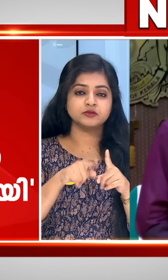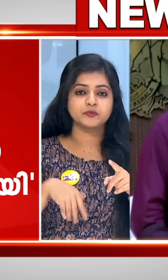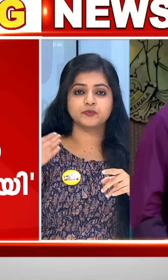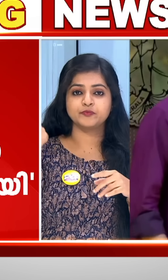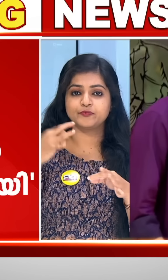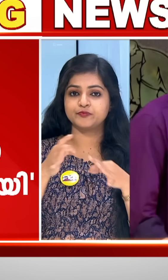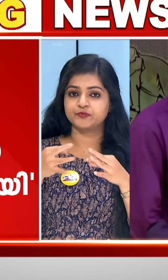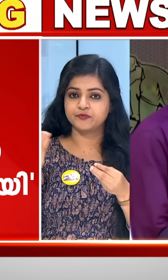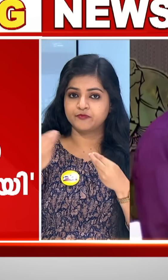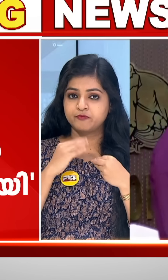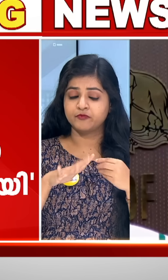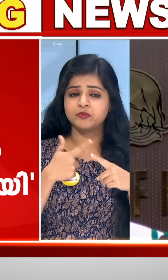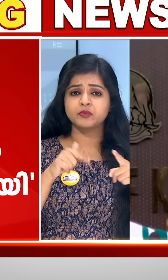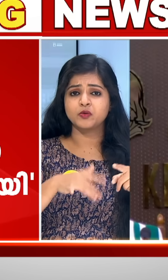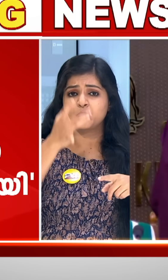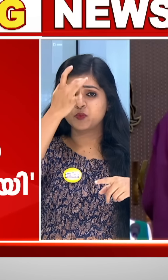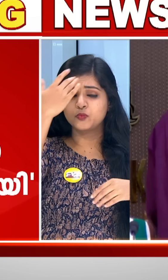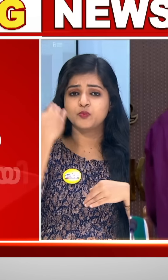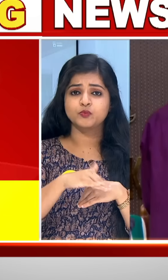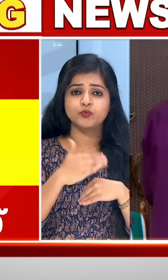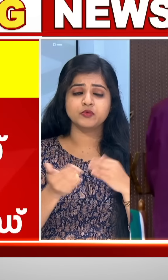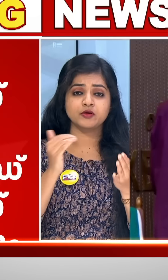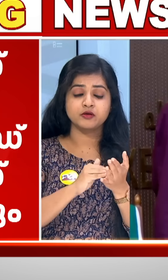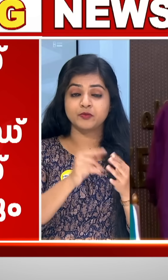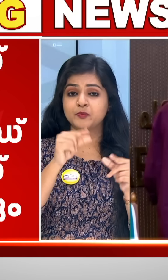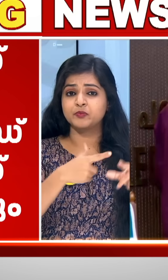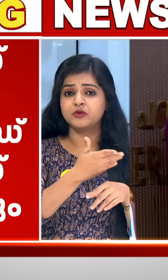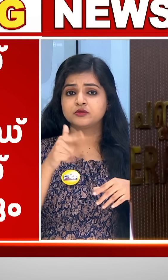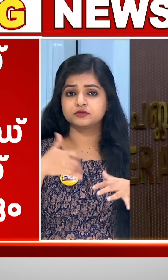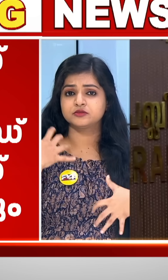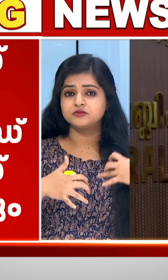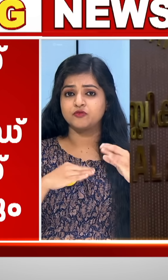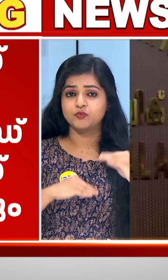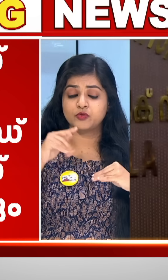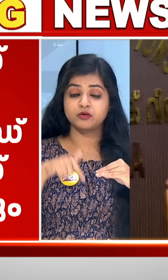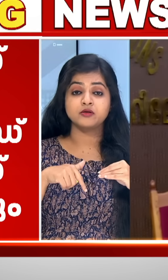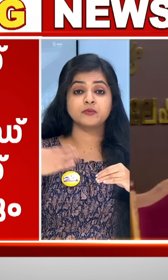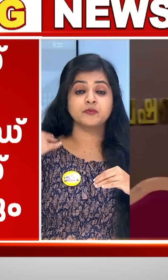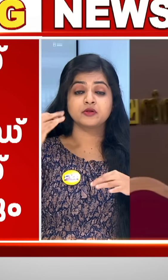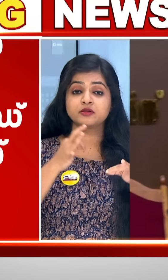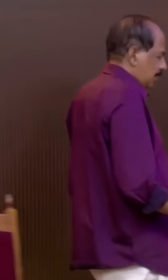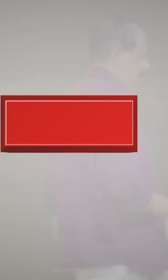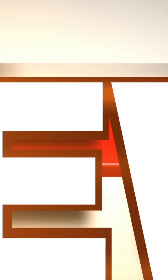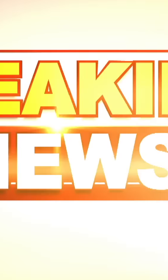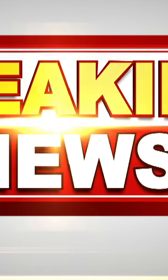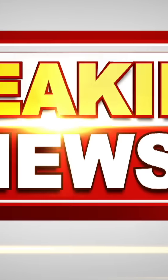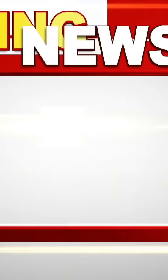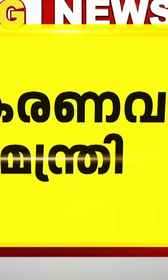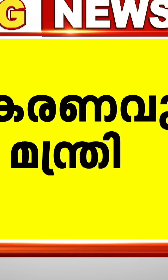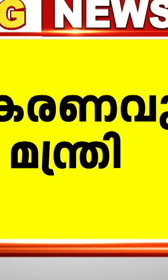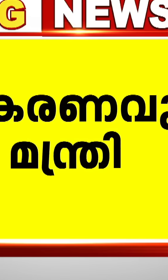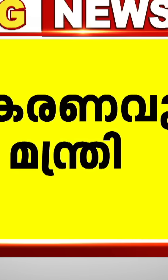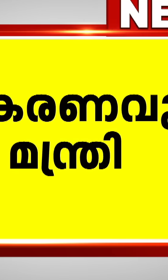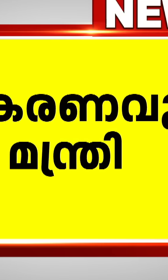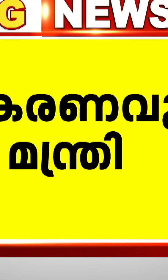ഇത്തരത്തിലുള്ള പ്രശ്നങ്ങൾ നിരന്തരമായി ഉണ്ടാകുന്നു ജനങ്ങൾ ഇതിന്റെ ഭാഗമായി ബുദ്ധിമുട്ട് നേരിടുന്നു അതിന് മന്ത്രി നൽകുന്ന ഒരു വിശദീകരണം അത്തരത്തിൽ ഒരു ബുദ്ധിമുട്ട് ജനങ്ങൾ നേരിടേണ്ടി വരില്ല